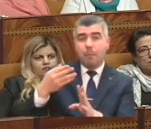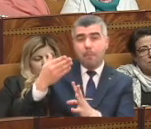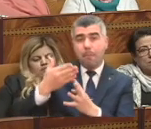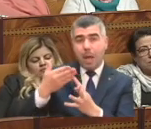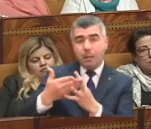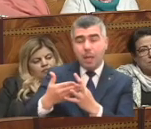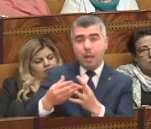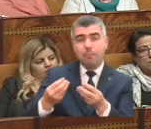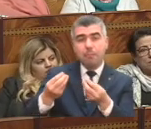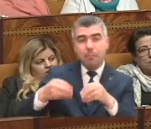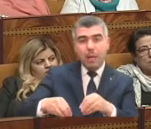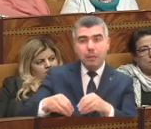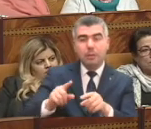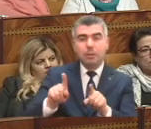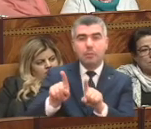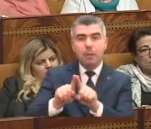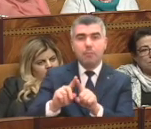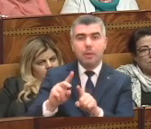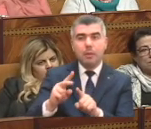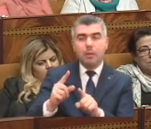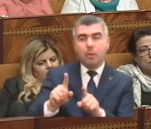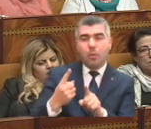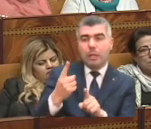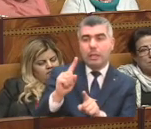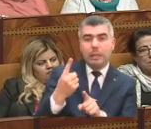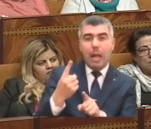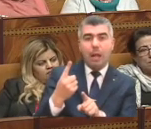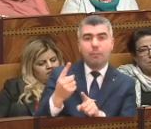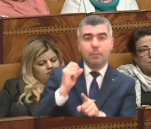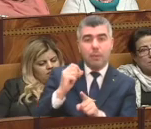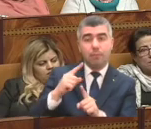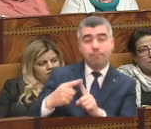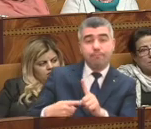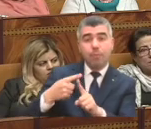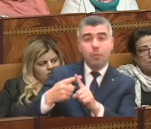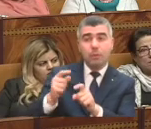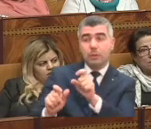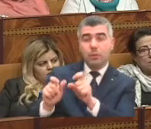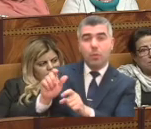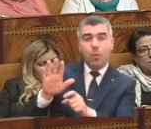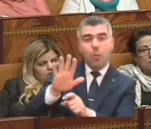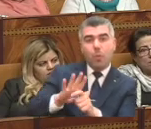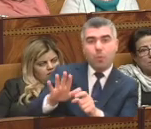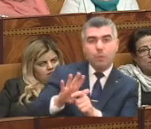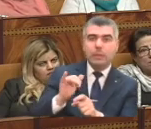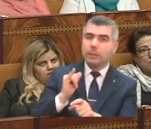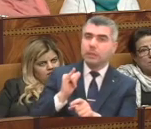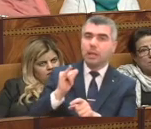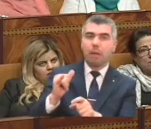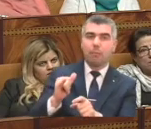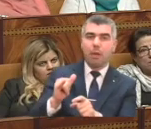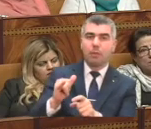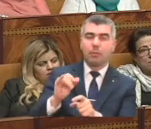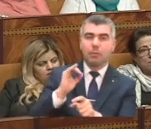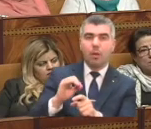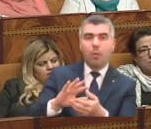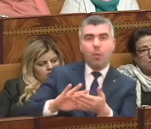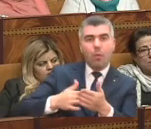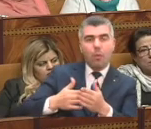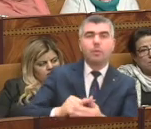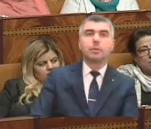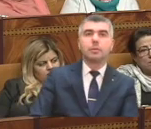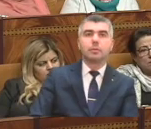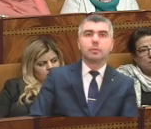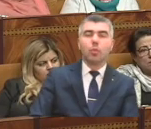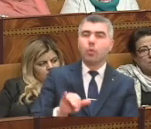البيض 30 ريال، وراه هما المواد اللي كيعيش بهم المواطن، جوج المواطنين المغاربه هما اللي كيعيشوا بهذا الشيء.